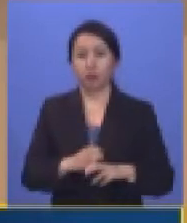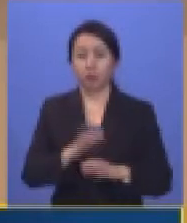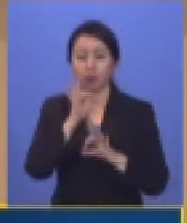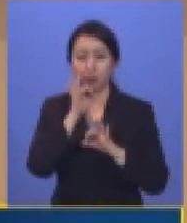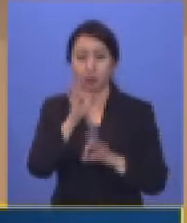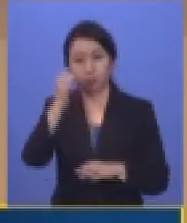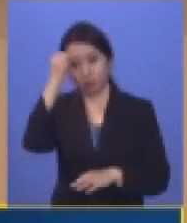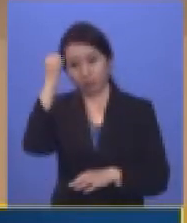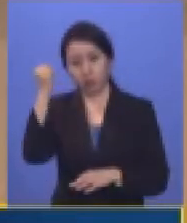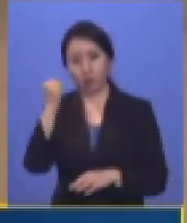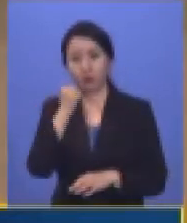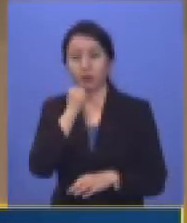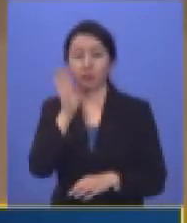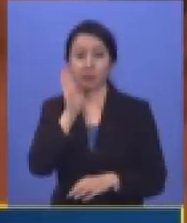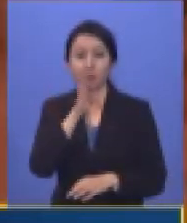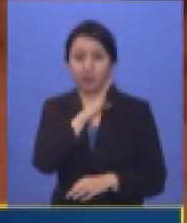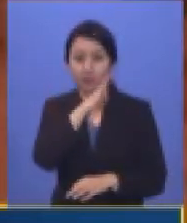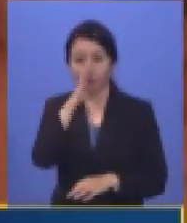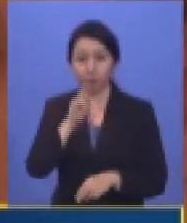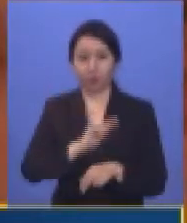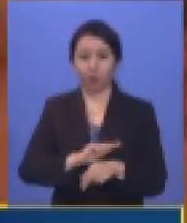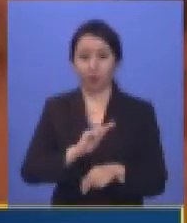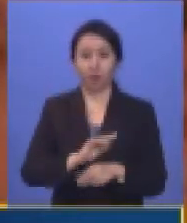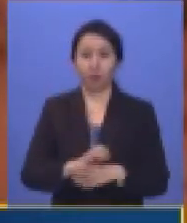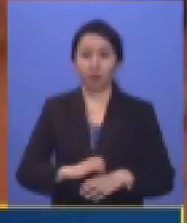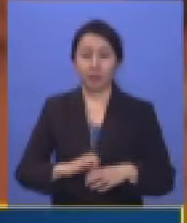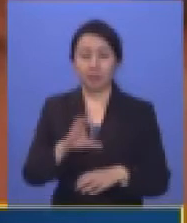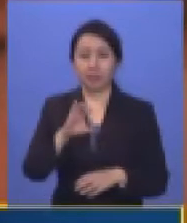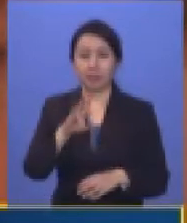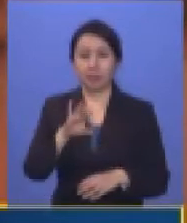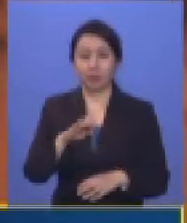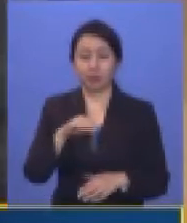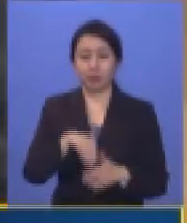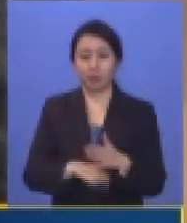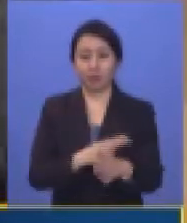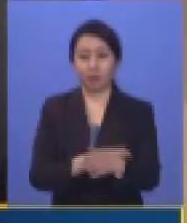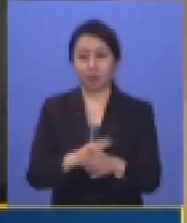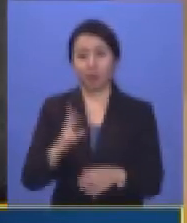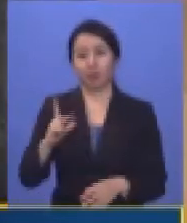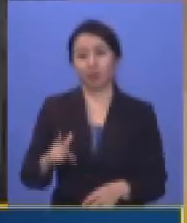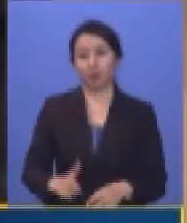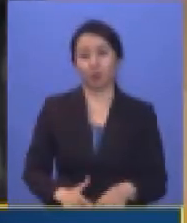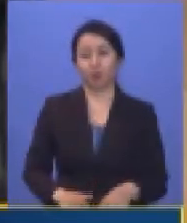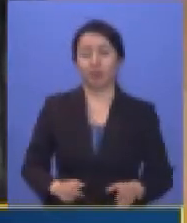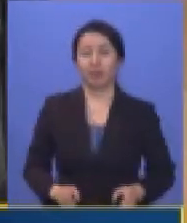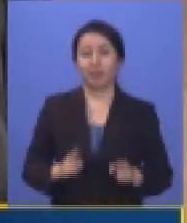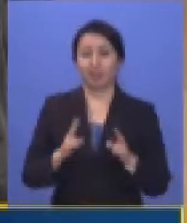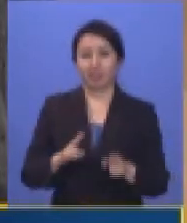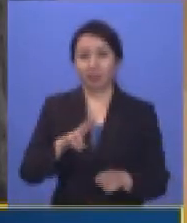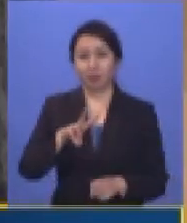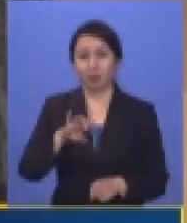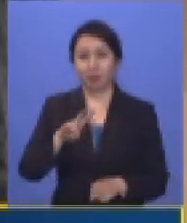объявления благодарности родителям сотрудников полиции. Айгуль Сембиной за достойное воспитание дочери, криминалиста